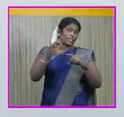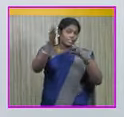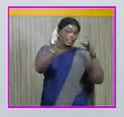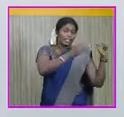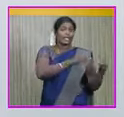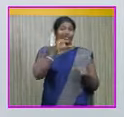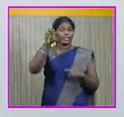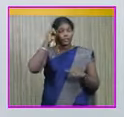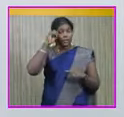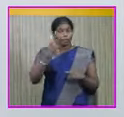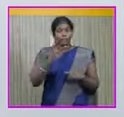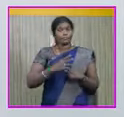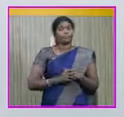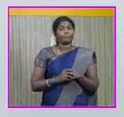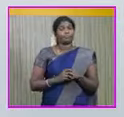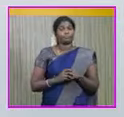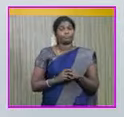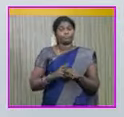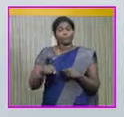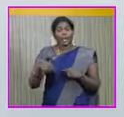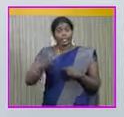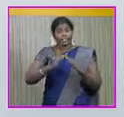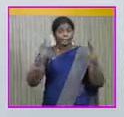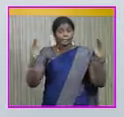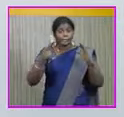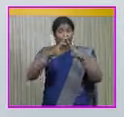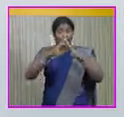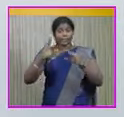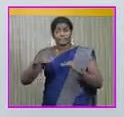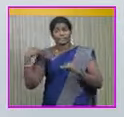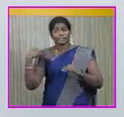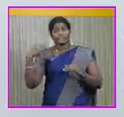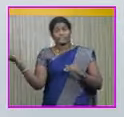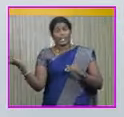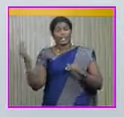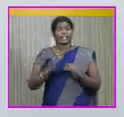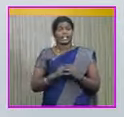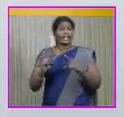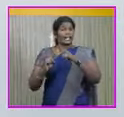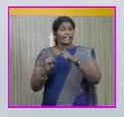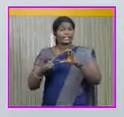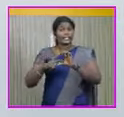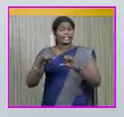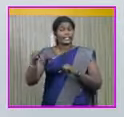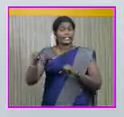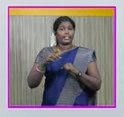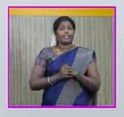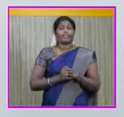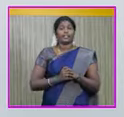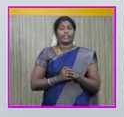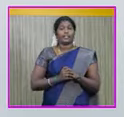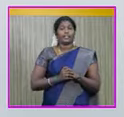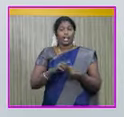போகிறோம். அடுத்தது அதே பெரிய முக்கோணத்தில் வலது பக்கம் ஒரு பக்கம் இருக்குது TE, அதையும் அதனுடைய